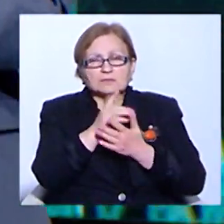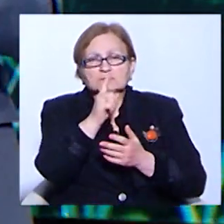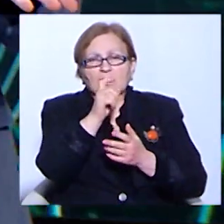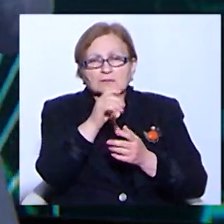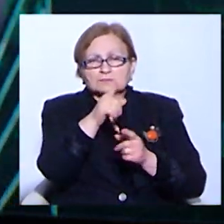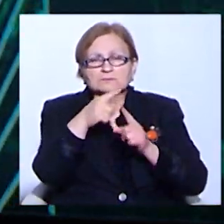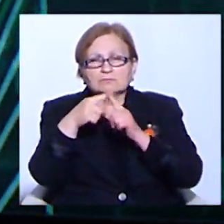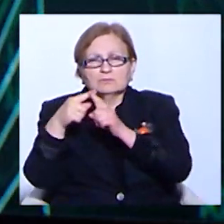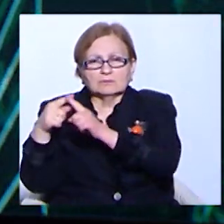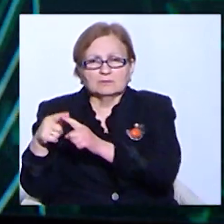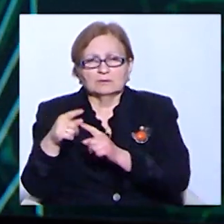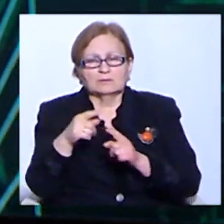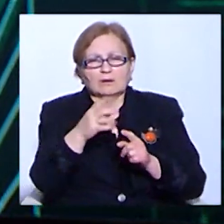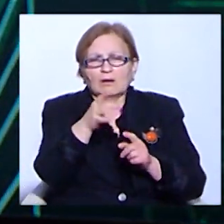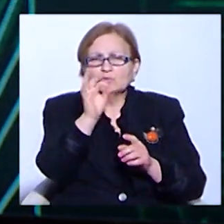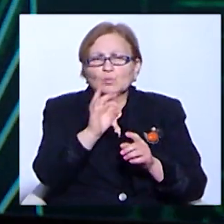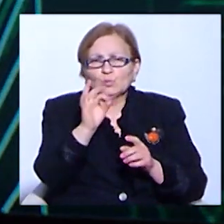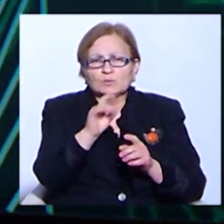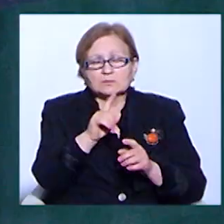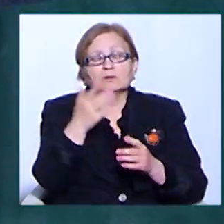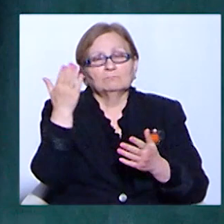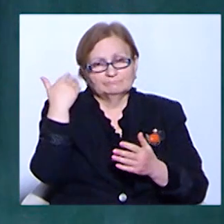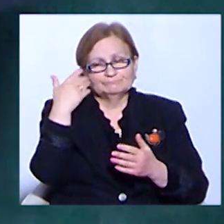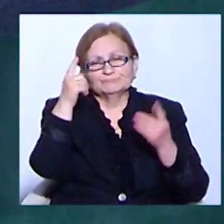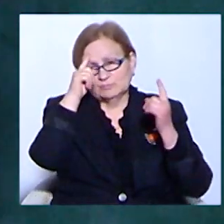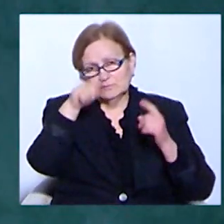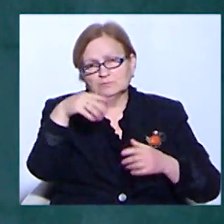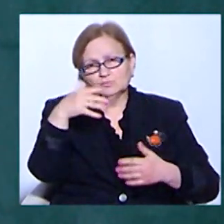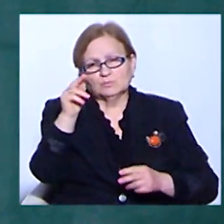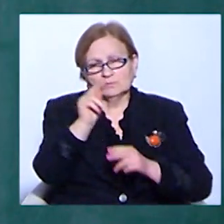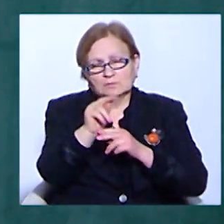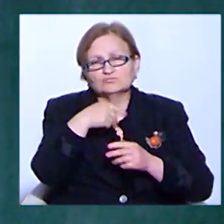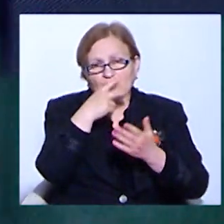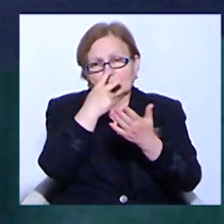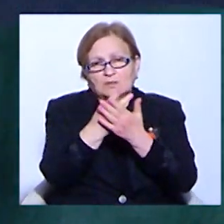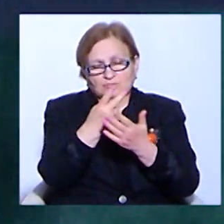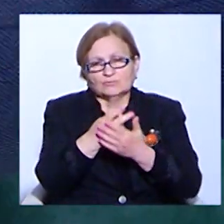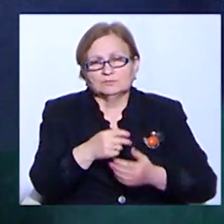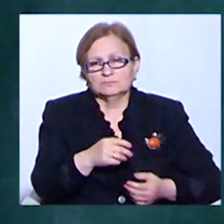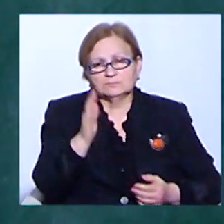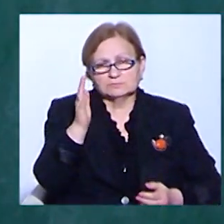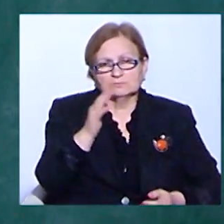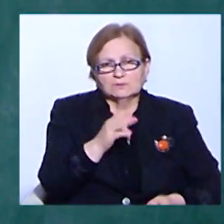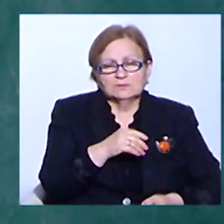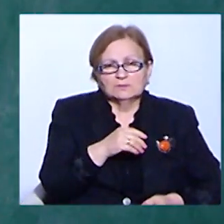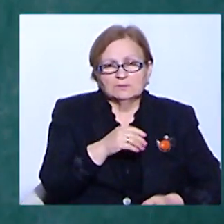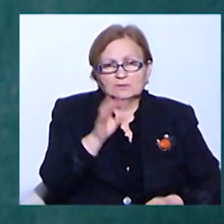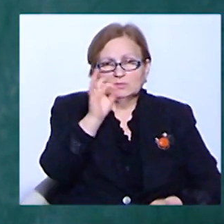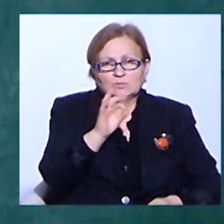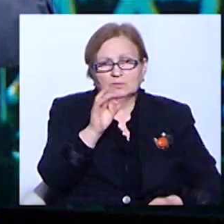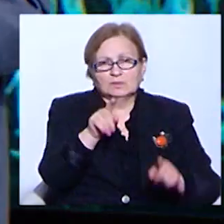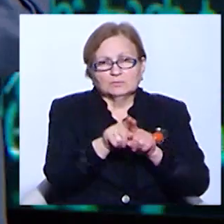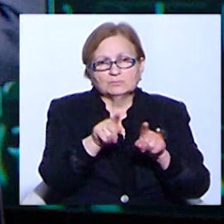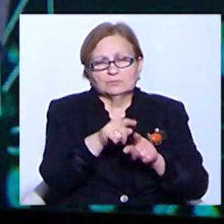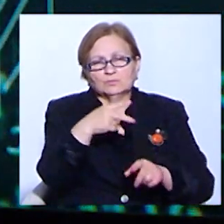გადამრავლება რიცხვების, რა უნდა იყოს ნულოვანი ხარისხი, მაგრამ ესეც შეისწავლეთ და იცით კიდევაც და ამას ვაჩვენებთ შემდგომში, რომ ნულოვანი ხარისხი